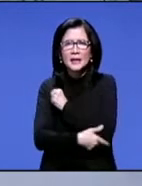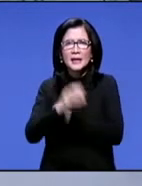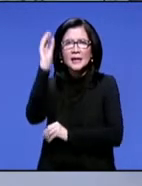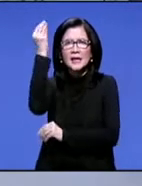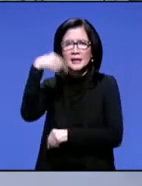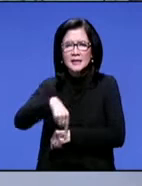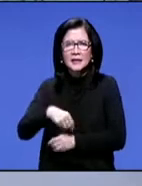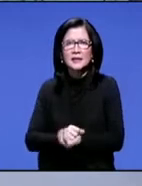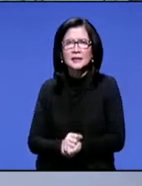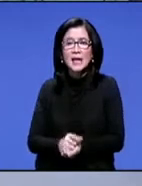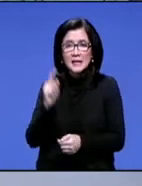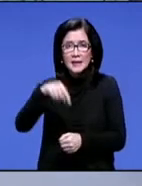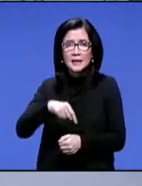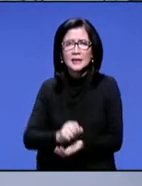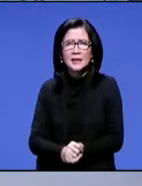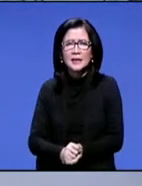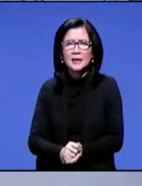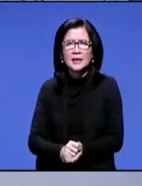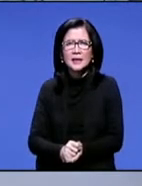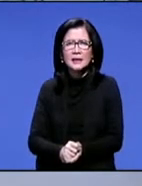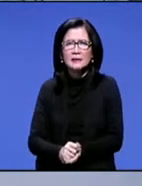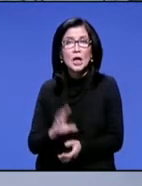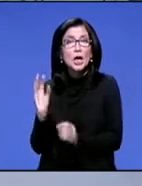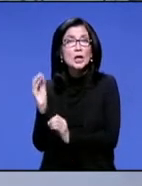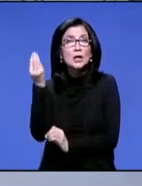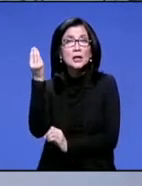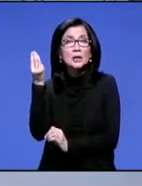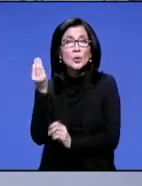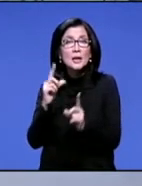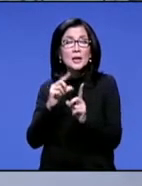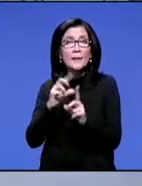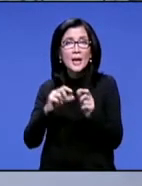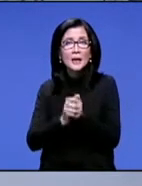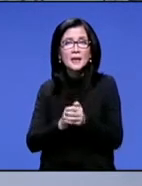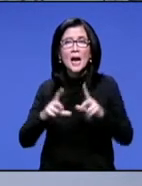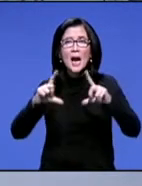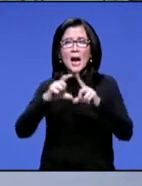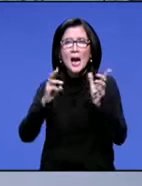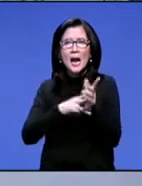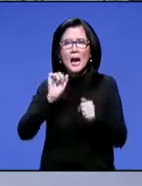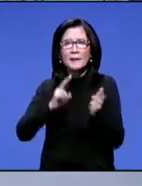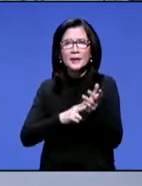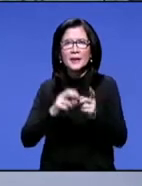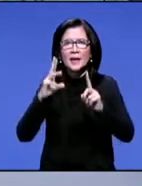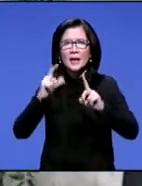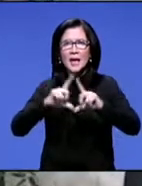kali ini, Jaksa Penuntut Umum menghadirkan Ketua Dewan Pembina Partai Amanat Nasional, Amin Rais, sebagai saksi.